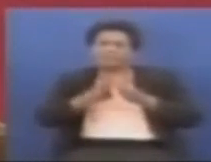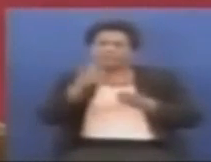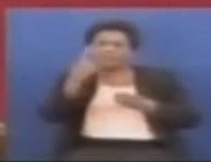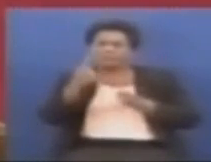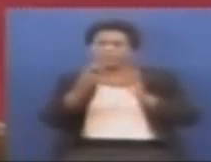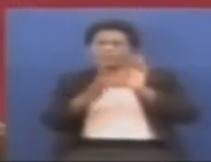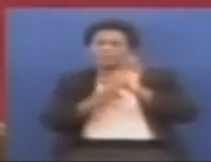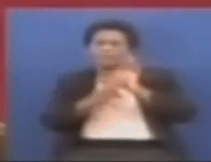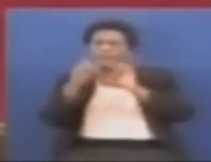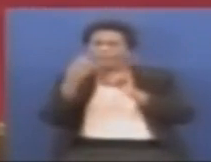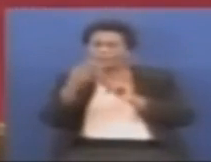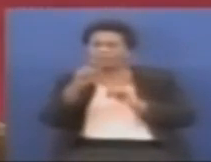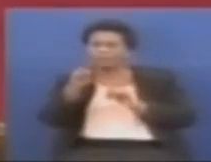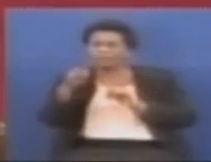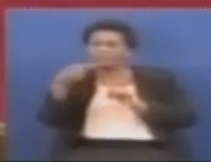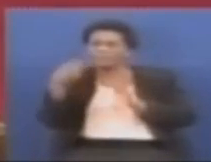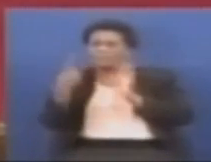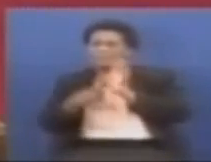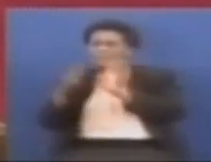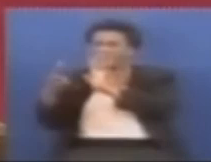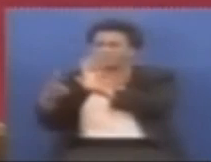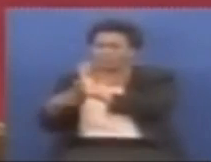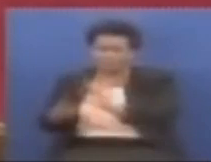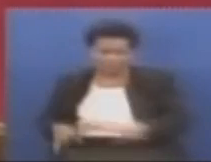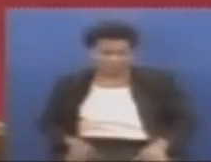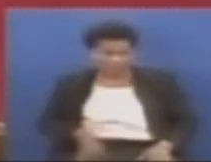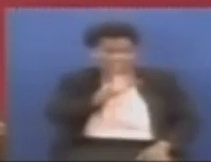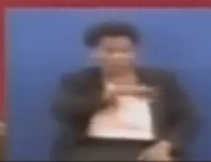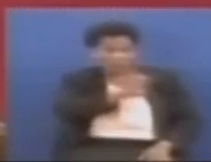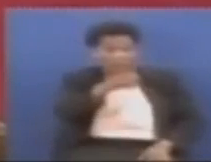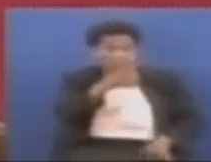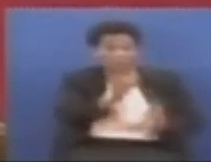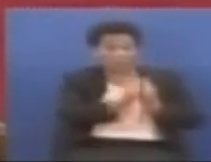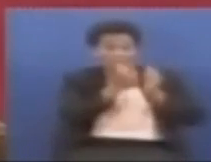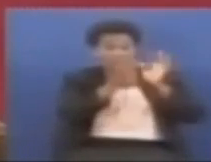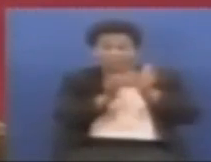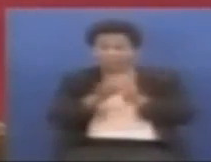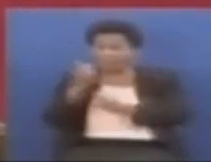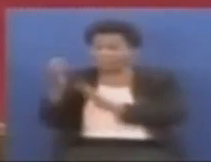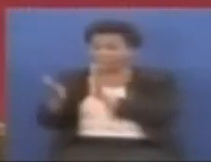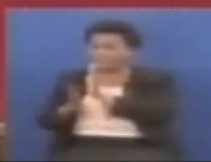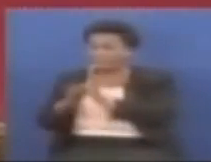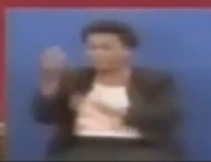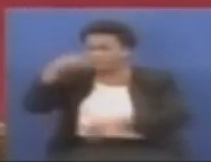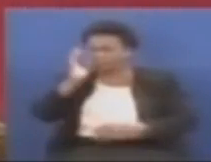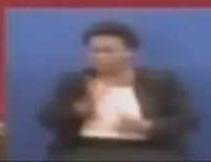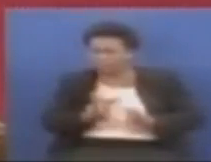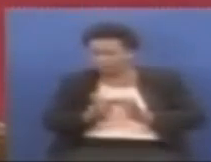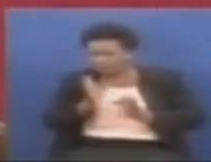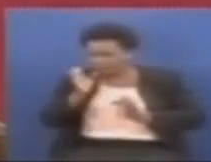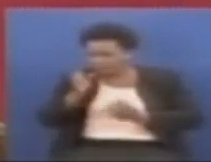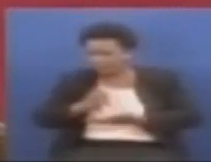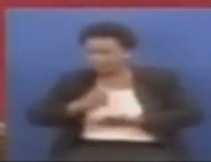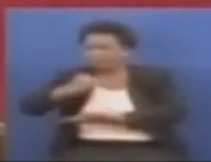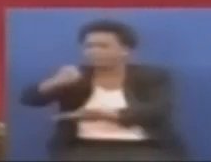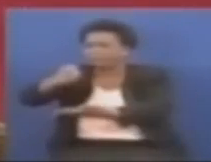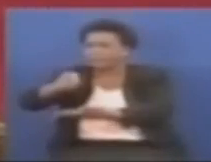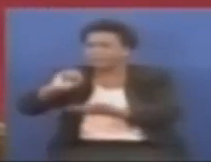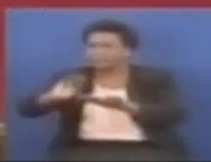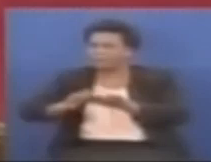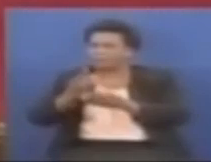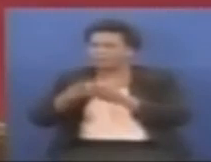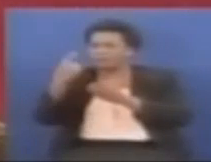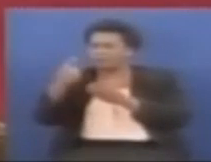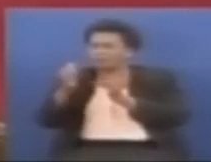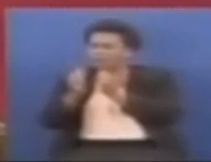184.67. Vile vile katika mwaka wa fedha 2018-19 serikali imetoa kiasi cha shilingi bilioni 100.5 kwa ajili